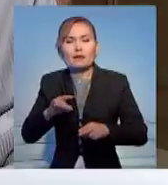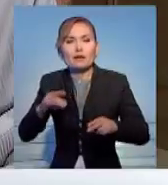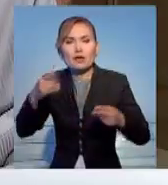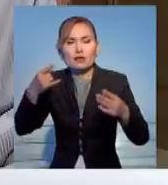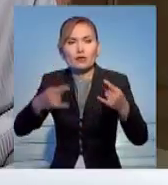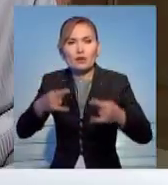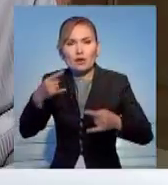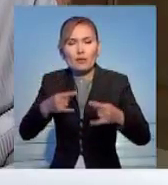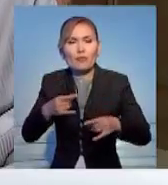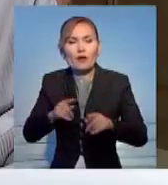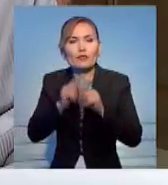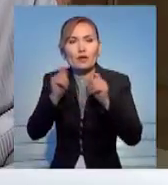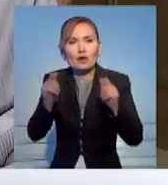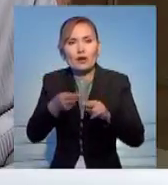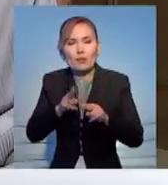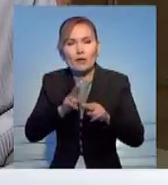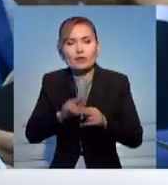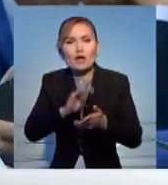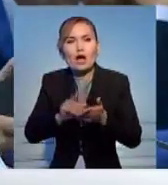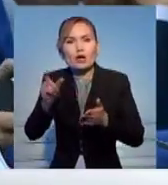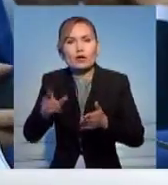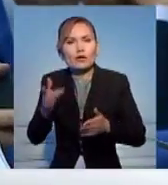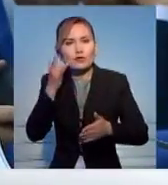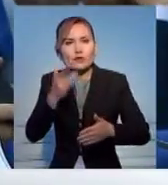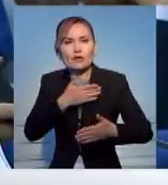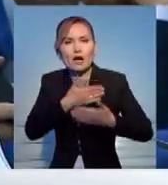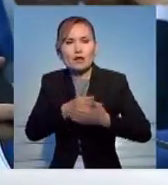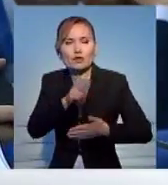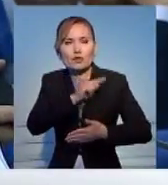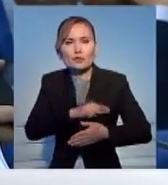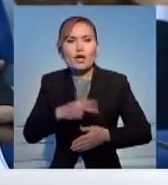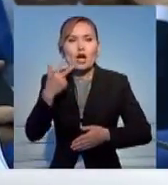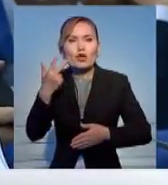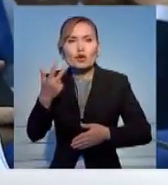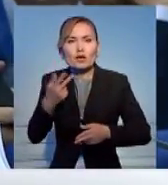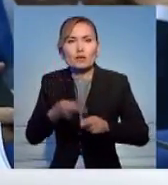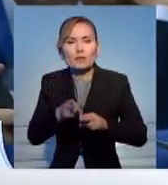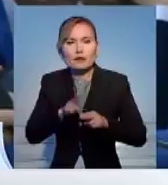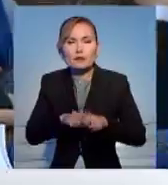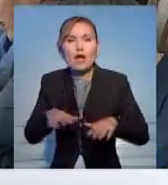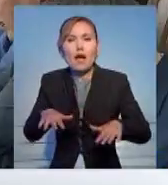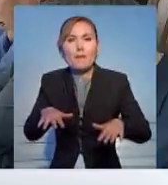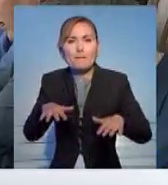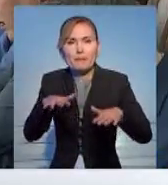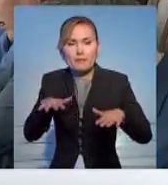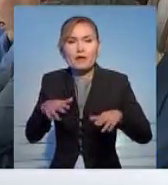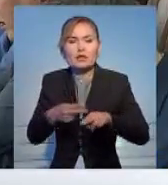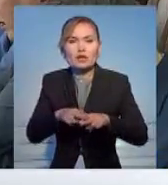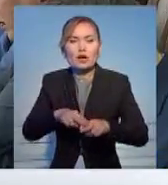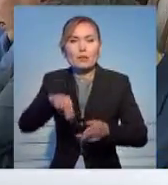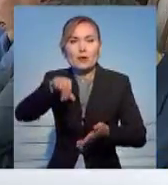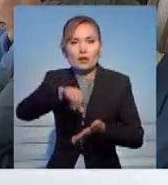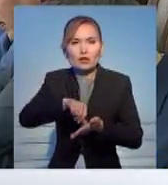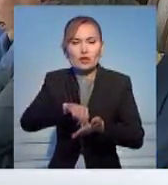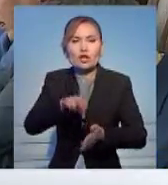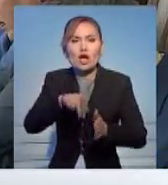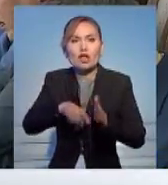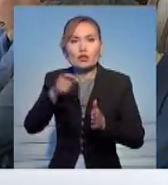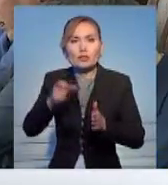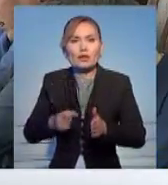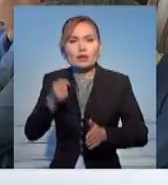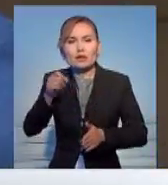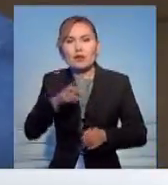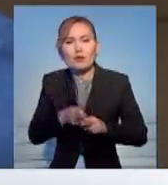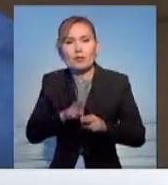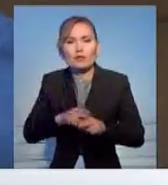телерадиокомпаниясының негізін қалады. Тілшілікпен қатар қоғамдық жұмыстарға атсалысып, үшінші шақырылымда мәжіліс депутаттығына сайланды. Еңбек жолында